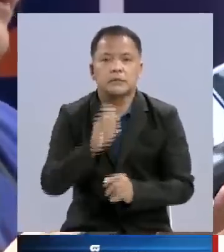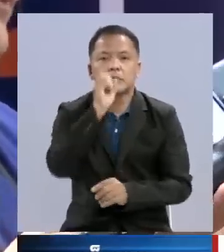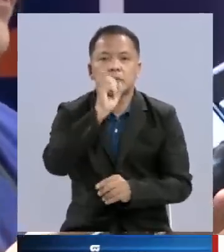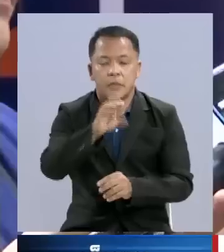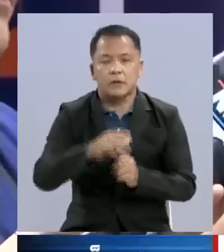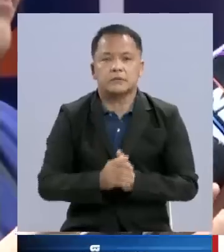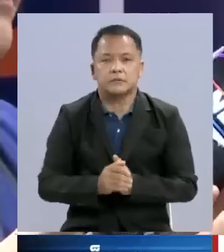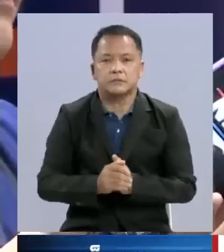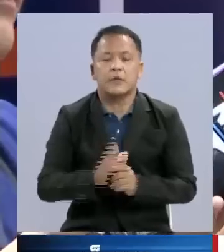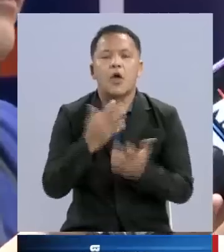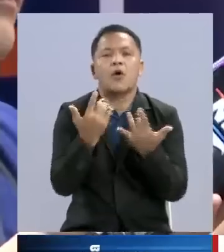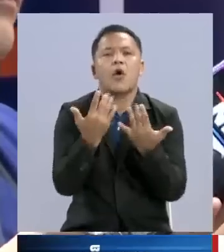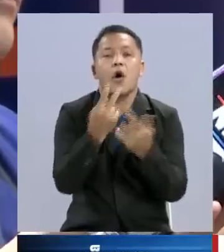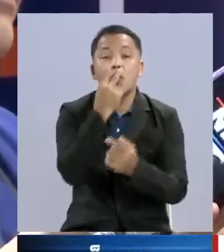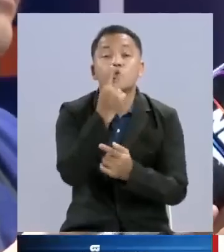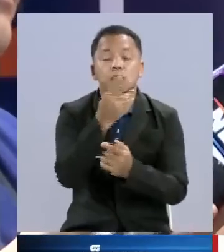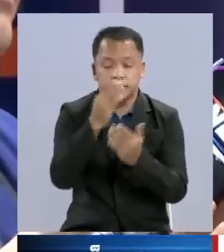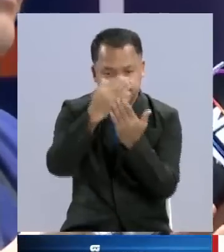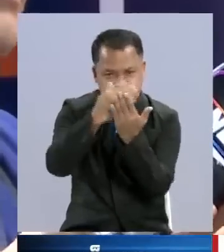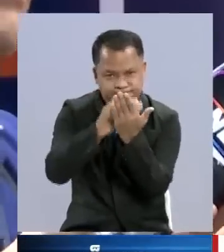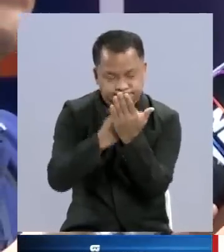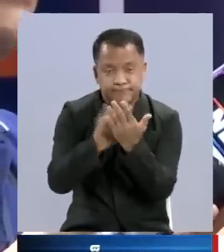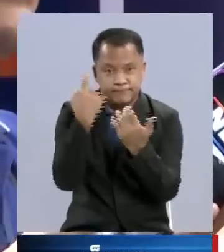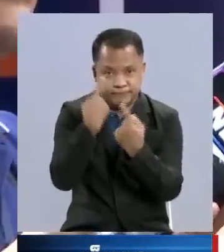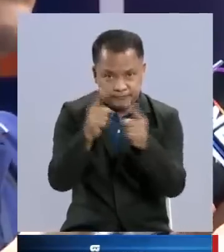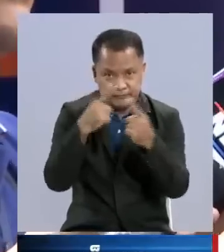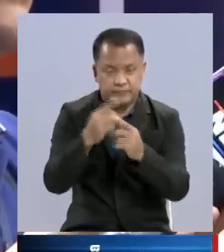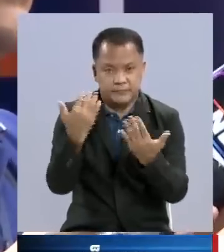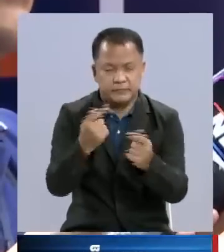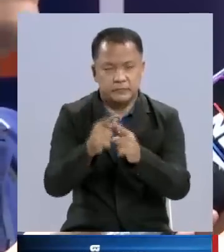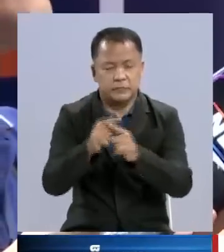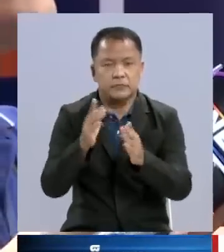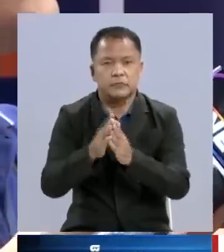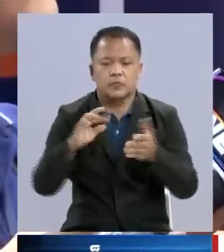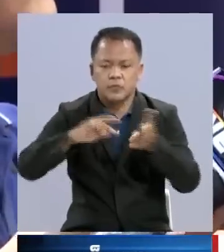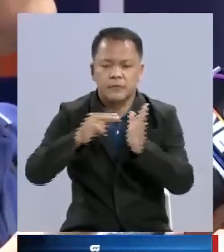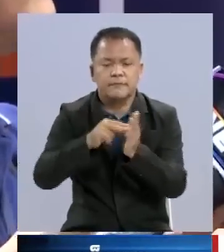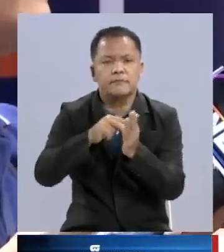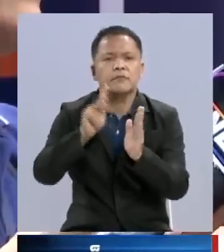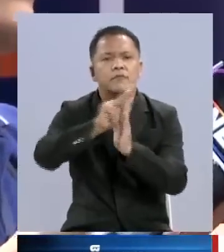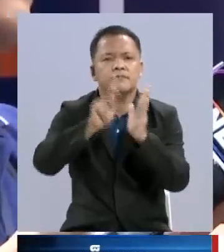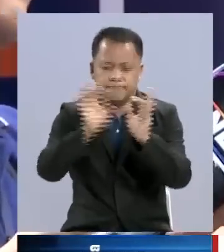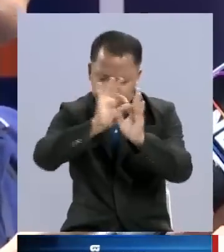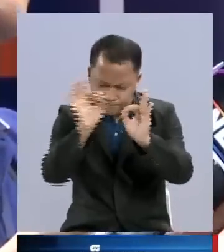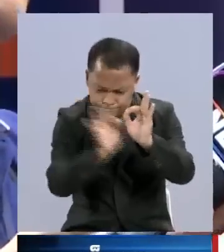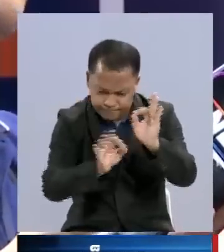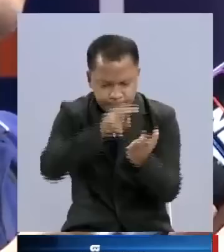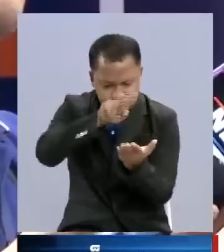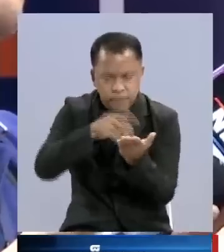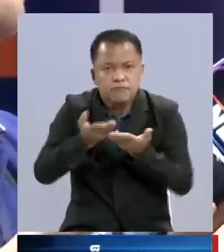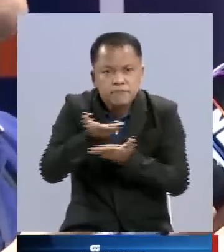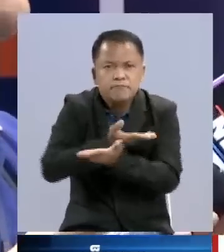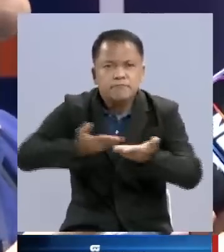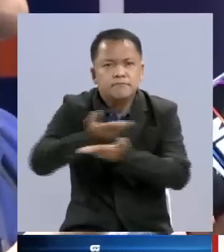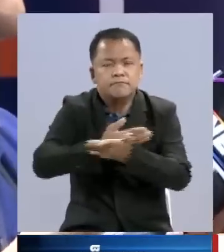วัฒน์ตอบแบบนี้นะครับบอกว่าให้รอดูในรายละเอียดแต่จริงๆแล้วเรื่องนี้เป็นเรื่องของการตีความในข้อกฎหมายแล้วก็บรรทัดฐานการวินิจฉั